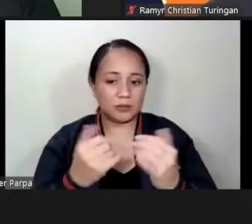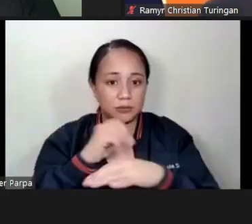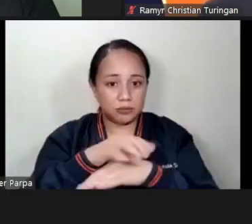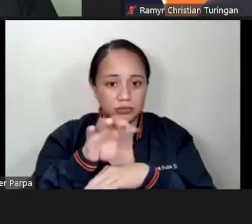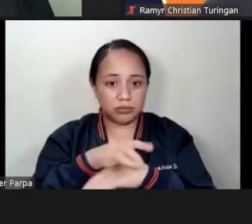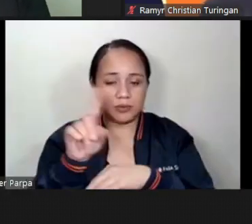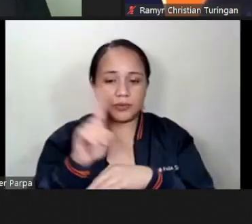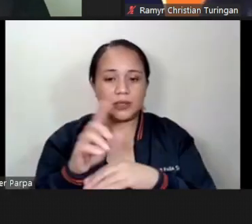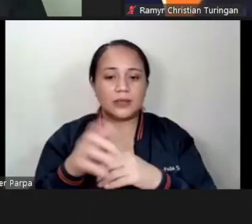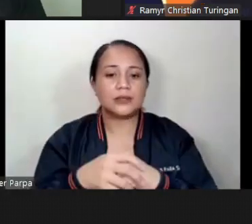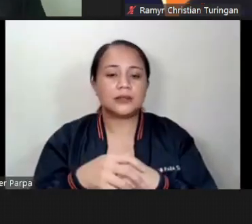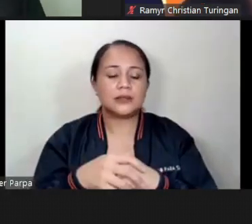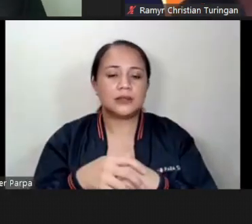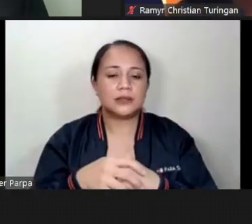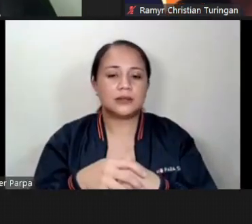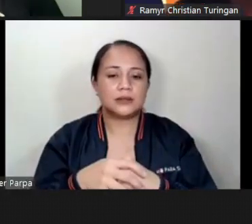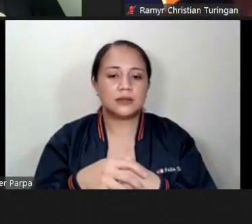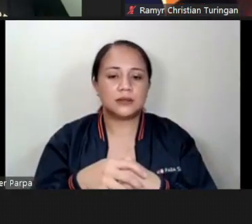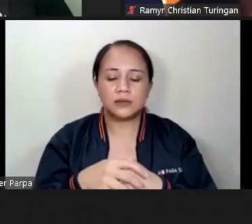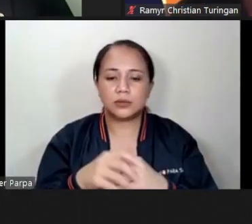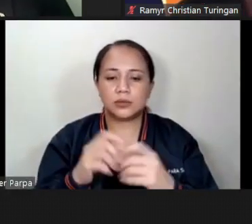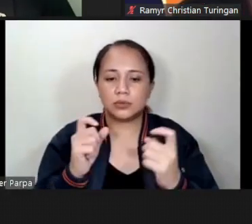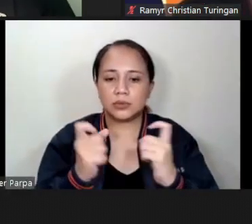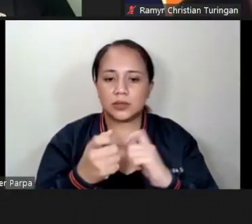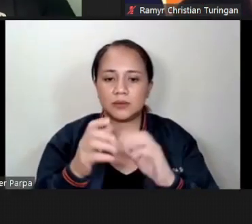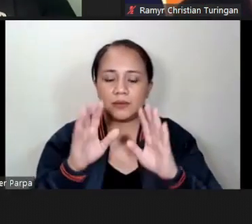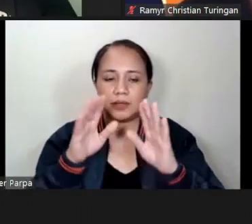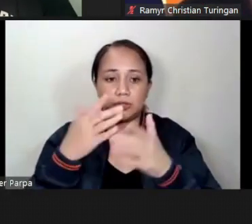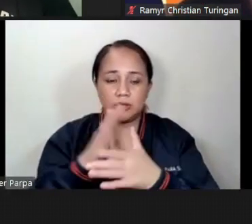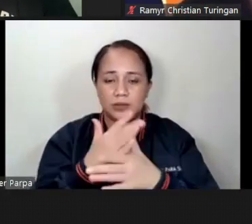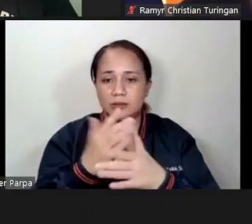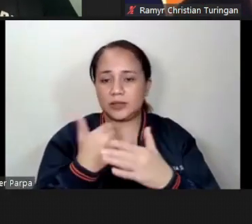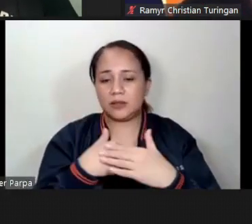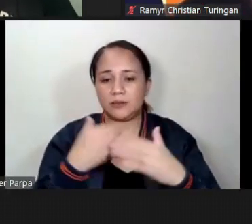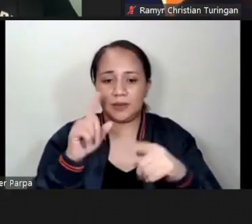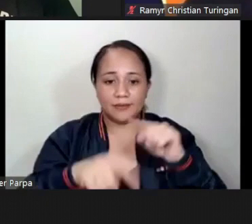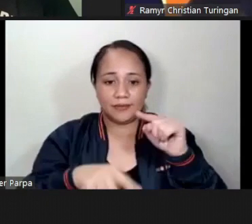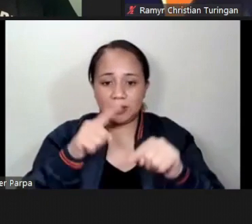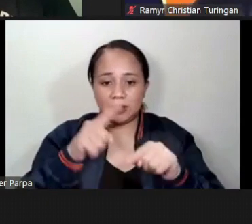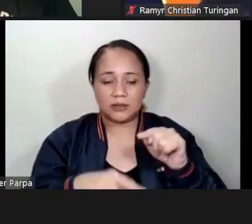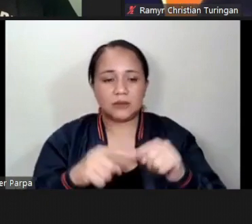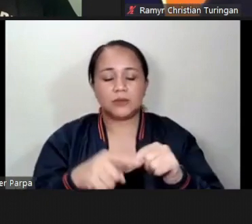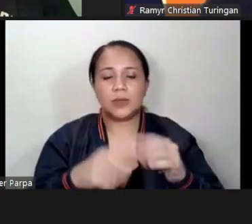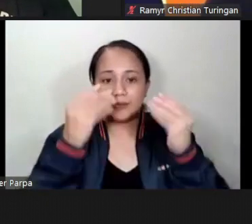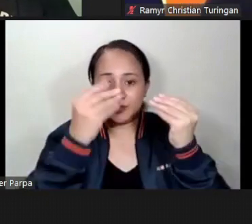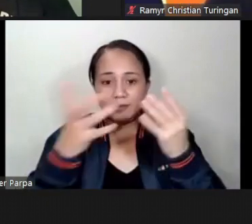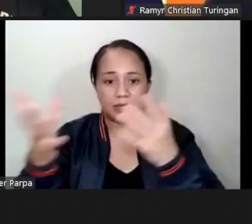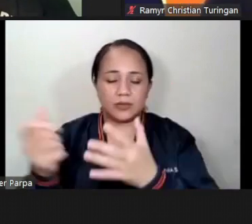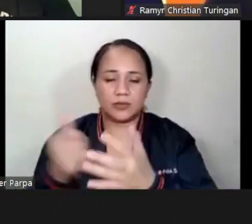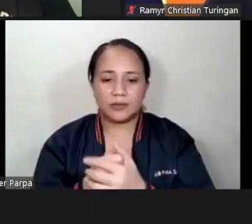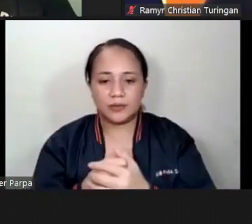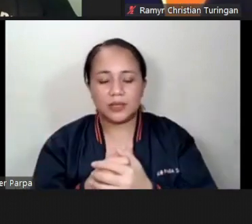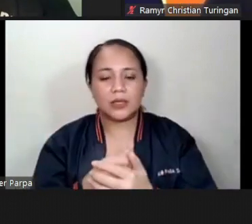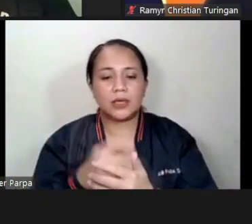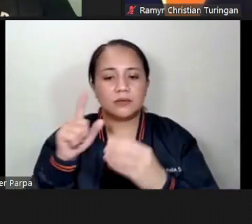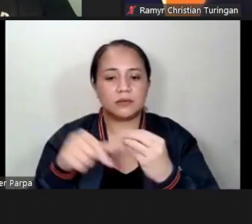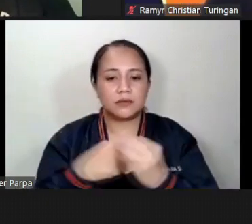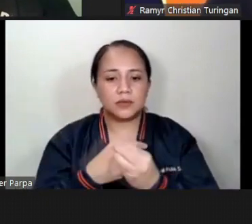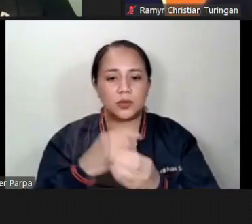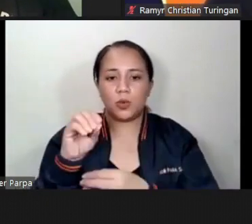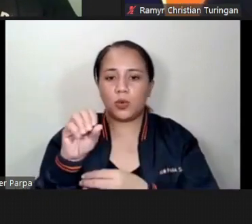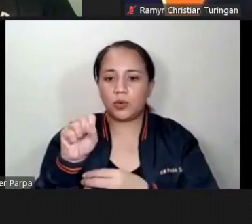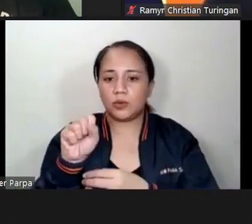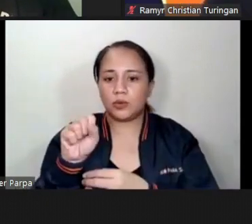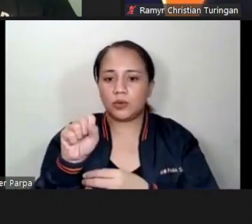ay let's share sa ating mga kaibigan, sa ating mga friends, ang mga impormasyon na tungkol sa USAIC